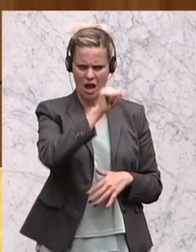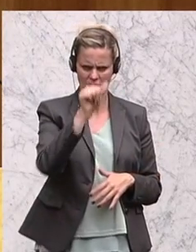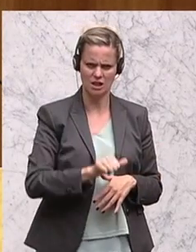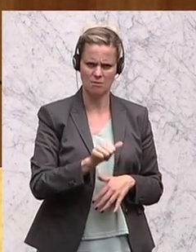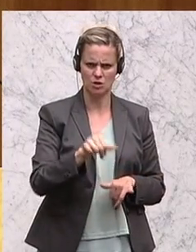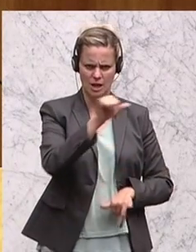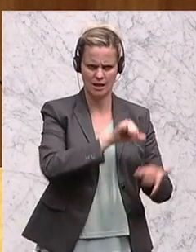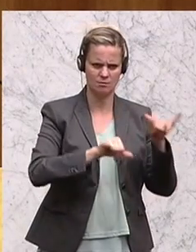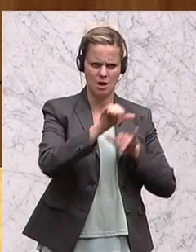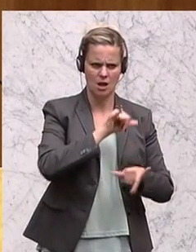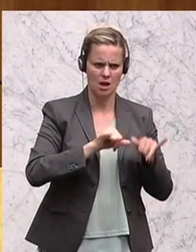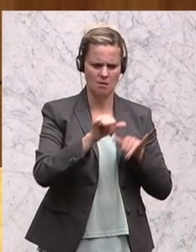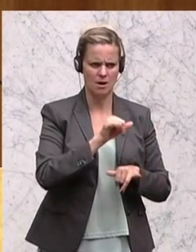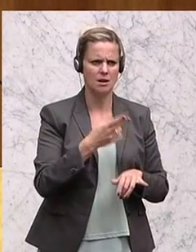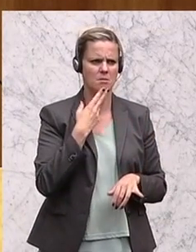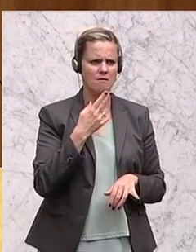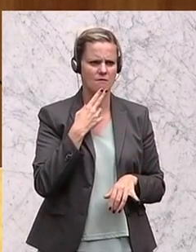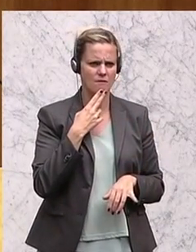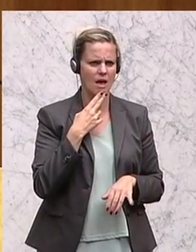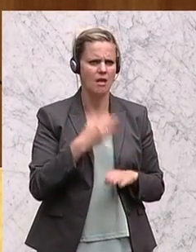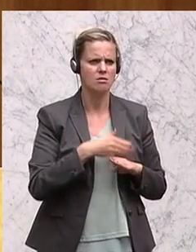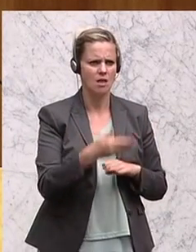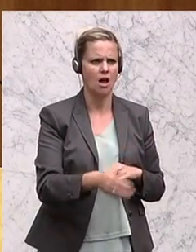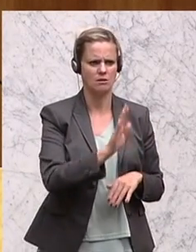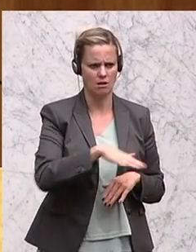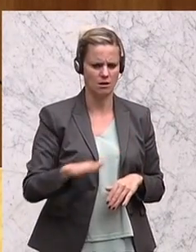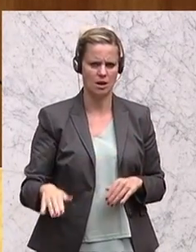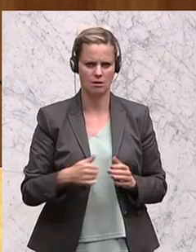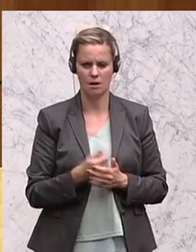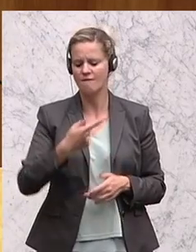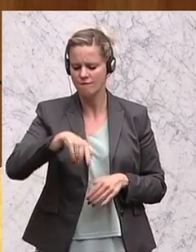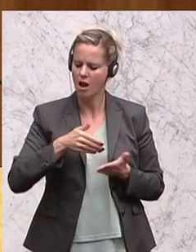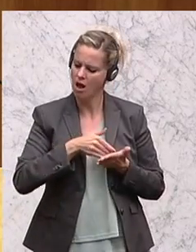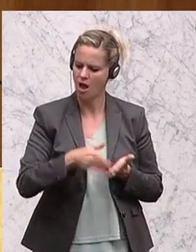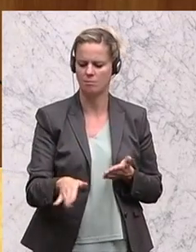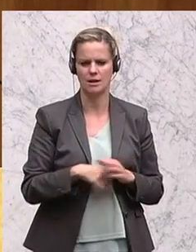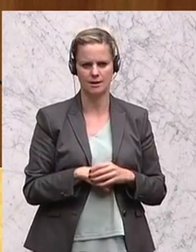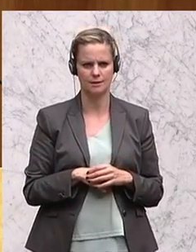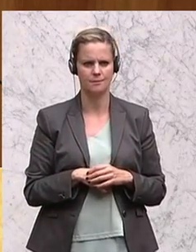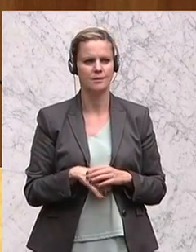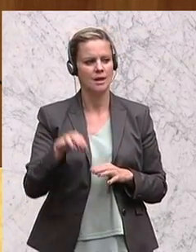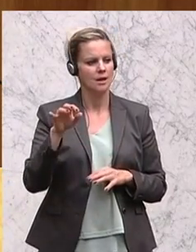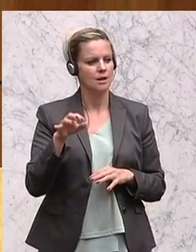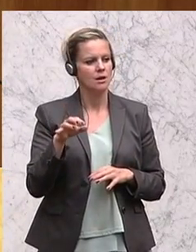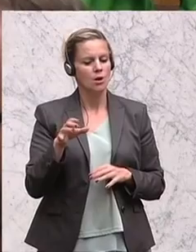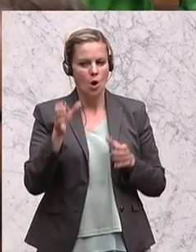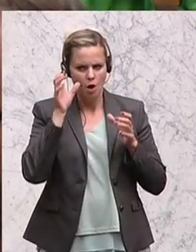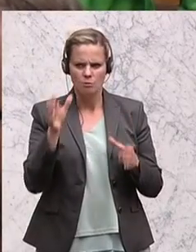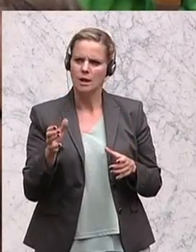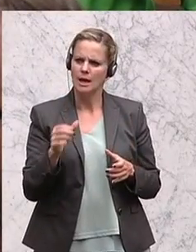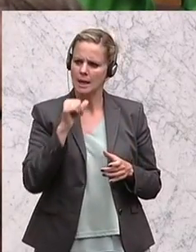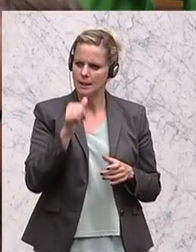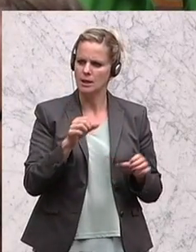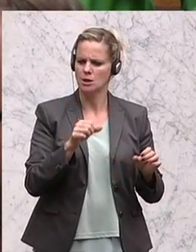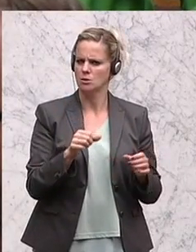akademisches Experiment am Rücken der Kinder. Das lehnen wir ganz klar ab. Die ÖVP ist offensichtlich nicht in der Lage, offen und klar